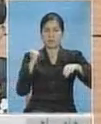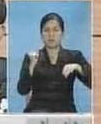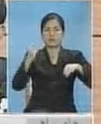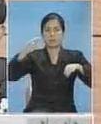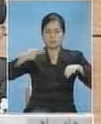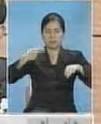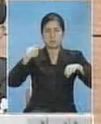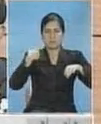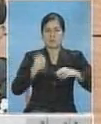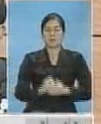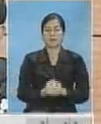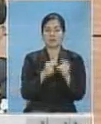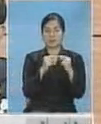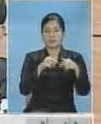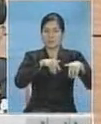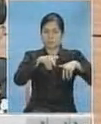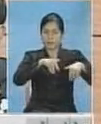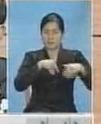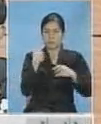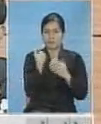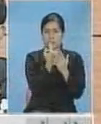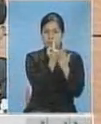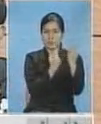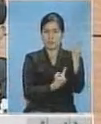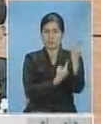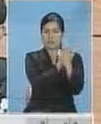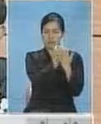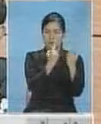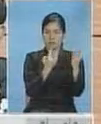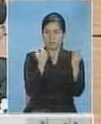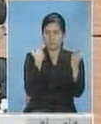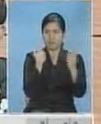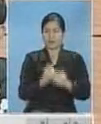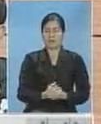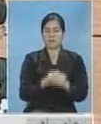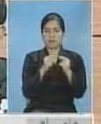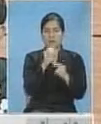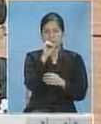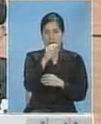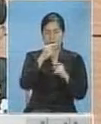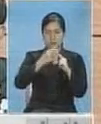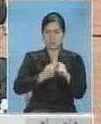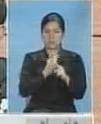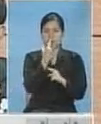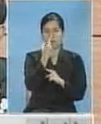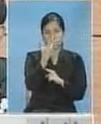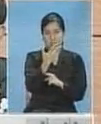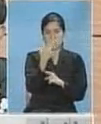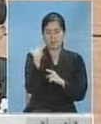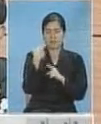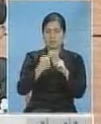1ร้านมีเป้าหมายที่แถลงไว้ในเดือนเมษายนว่าจะเปิดร้านค้าถูกใจให้ได้ 10,000 ร้